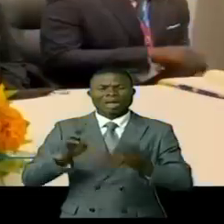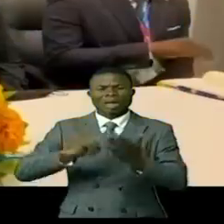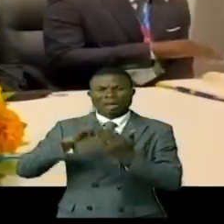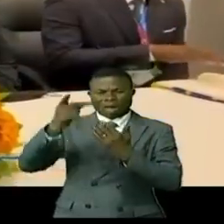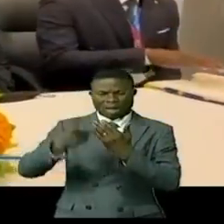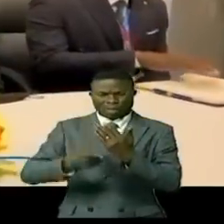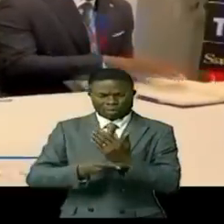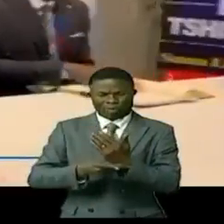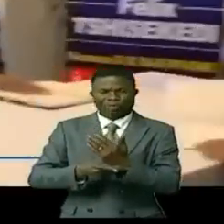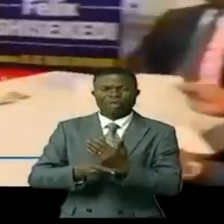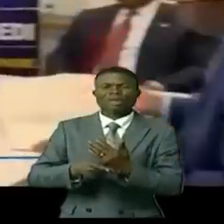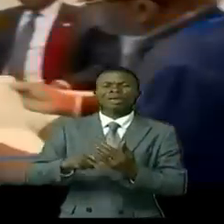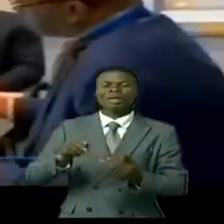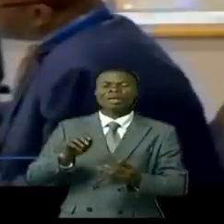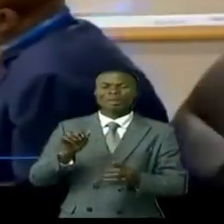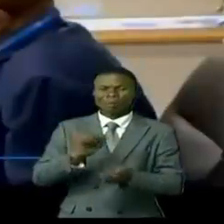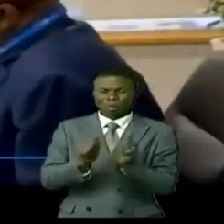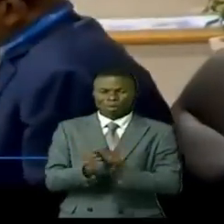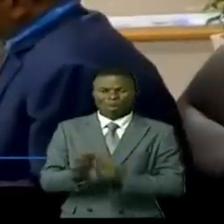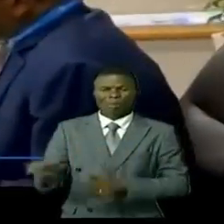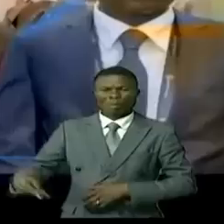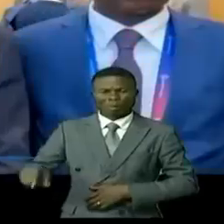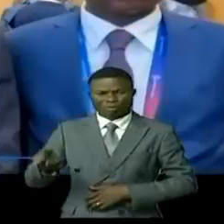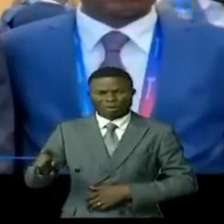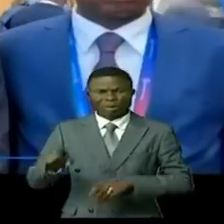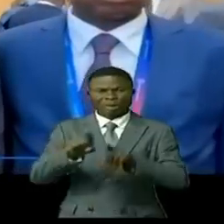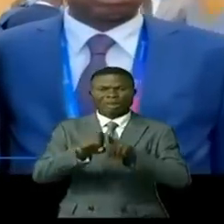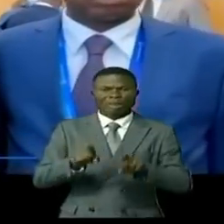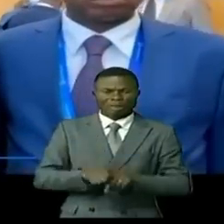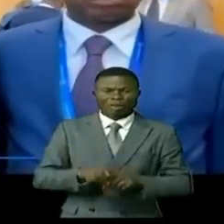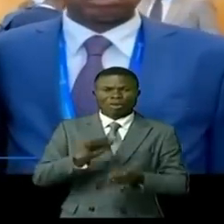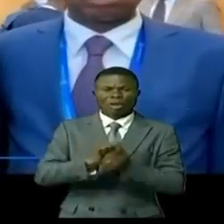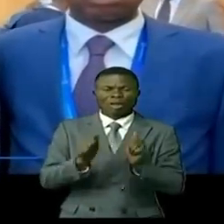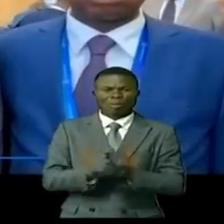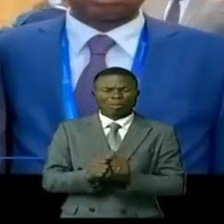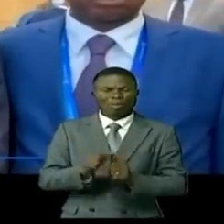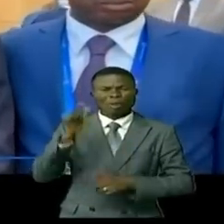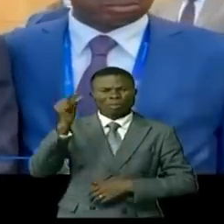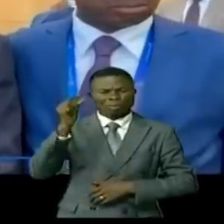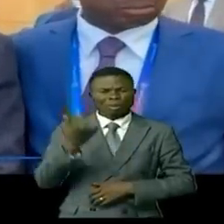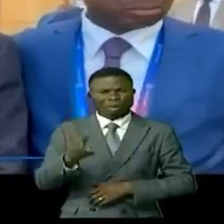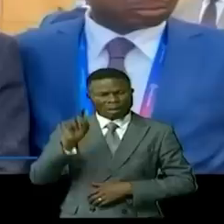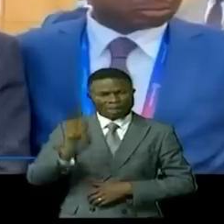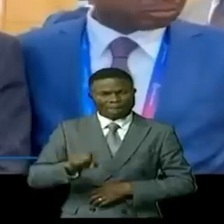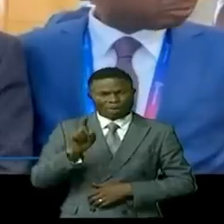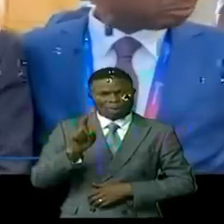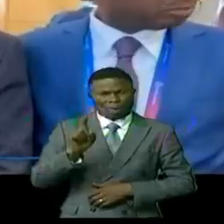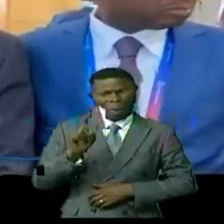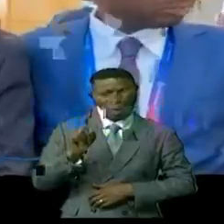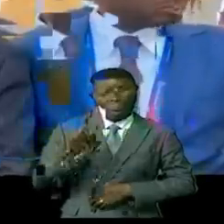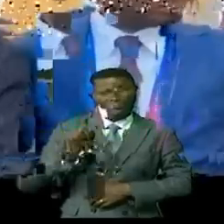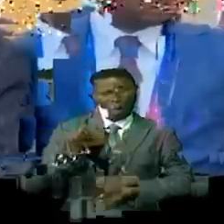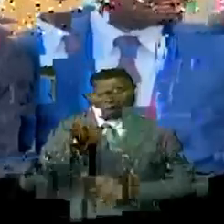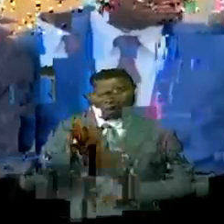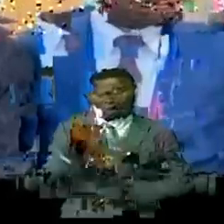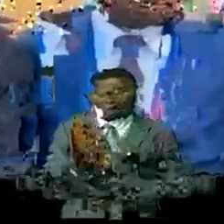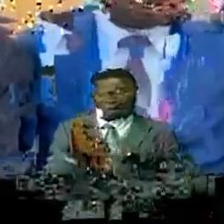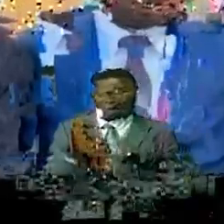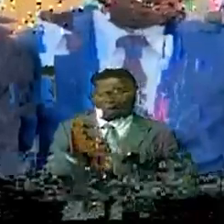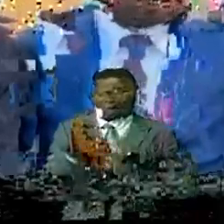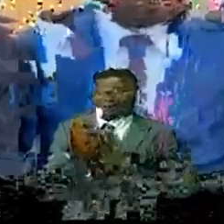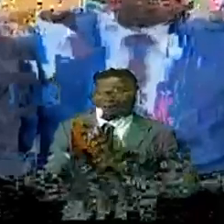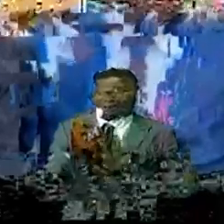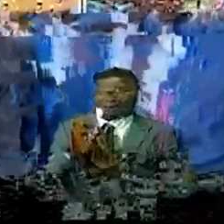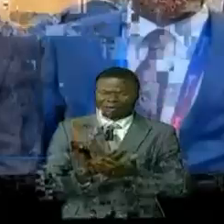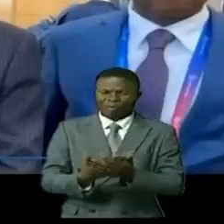Simankat et éventuellement Kisenge Manganèse. Nous avons voulu que la sous-traitance soit effective conformément